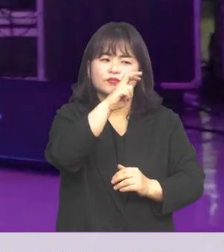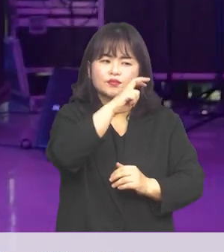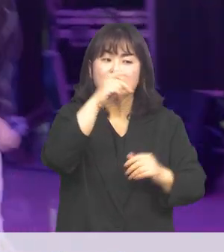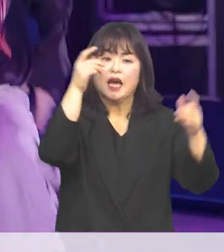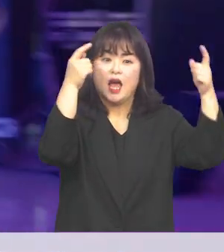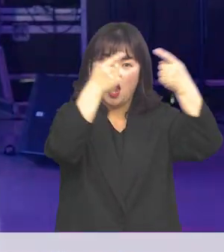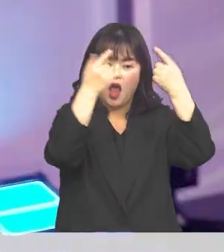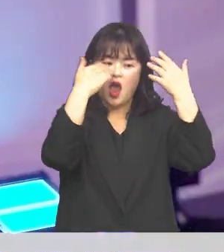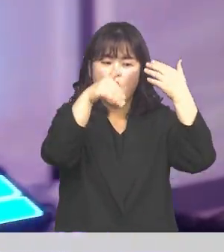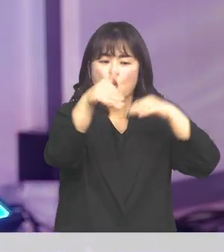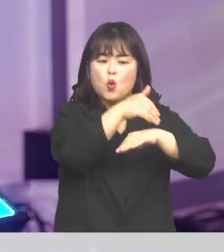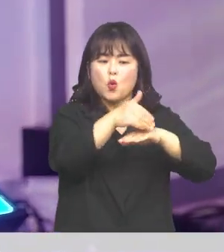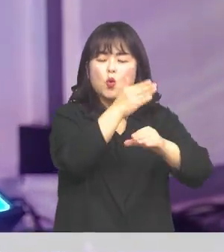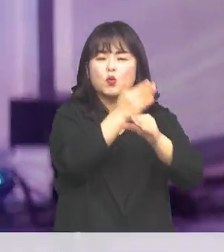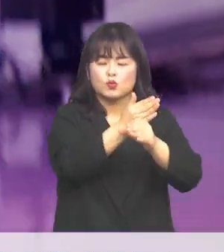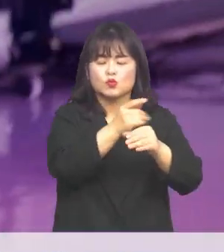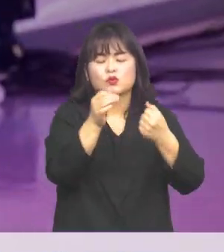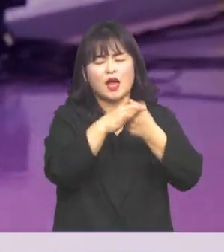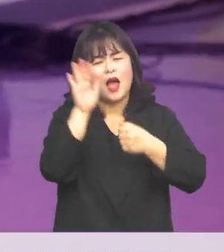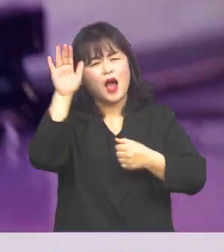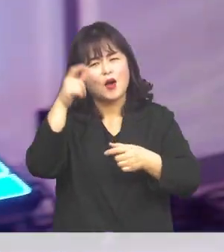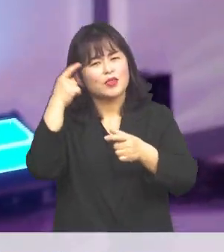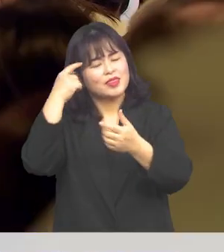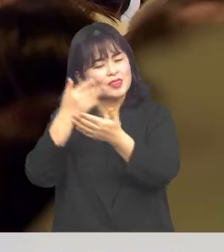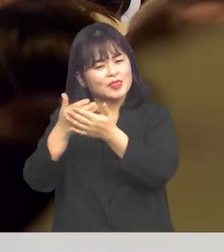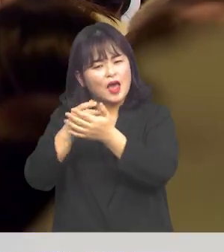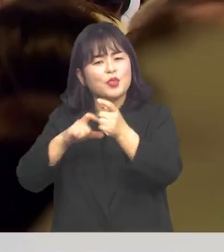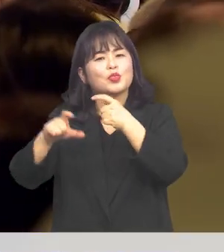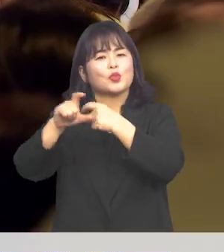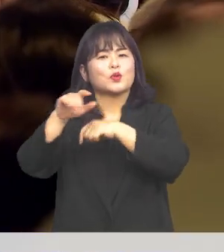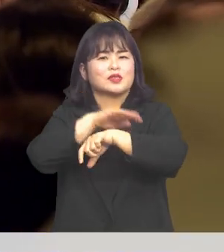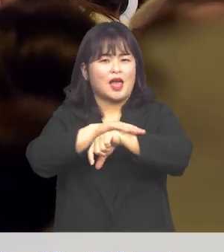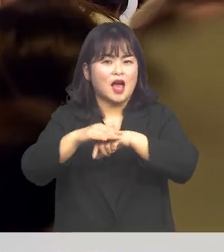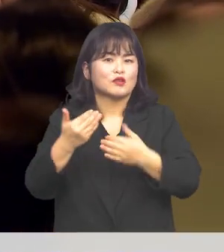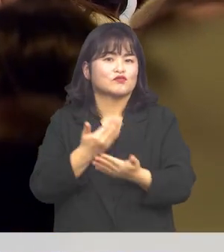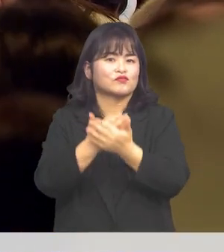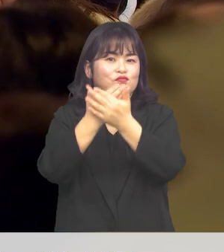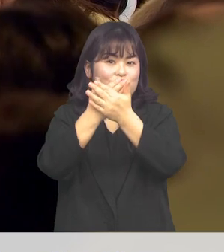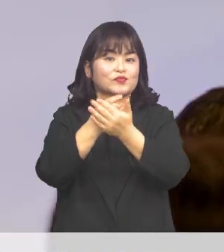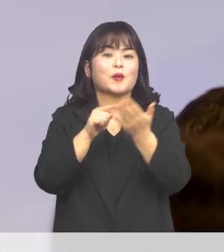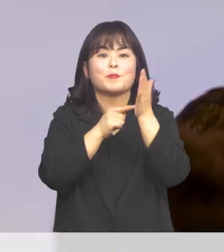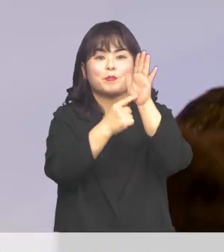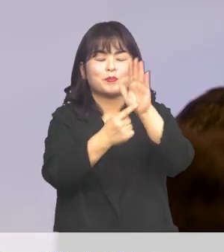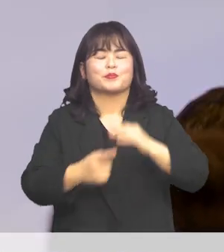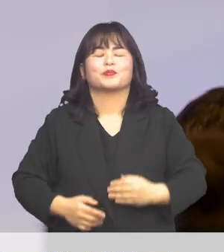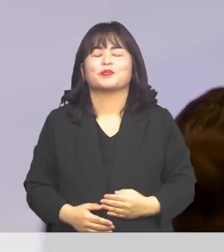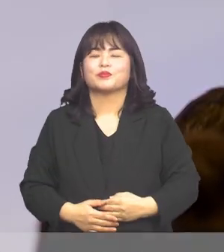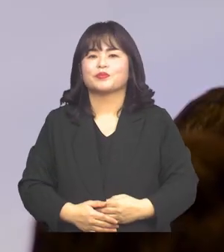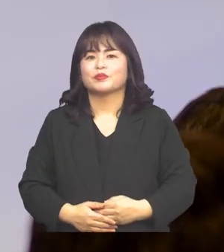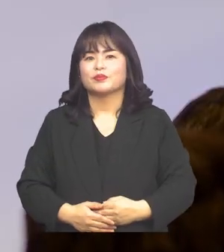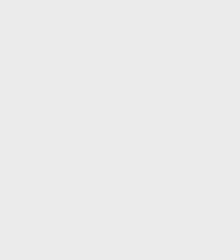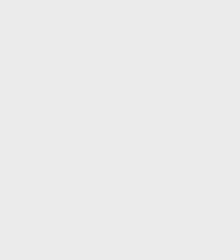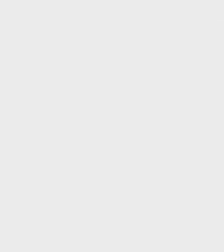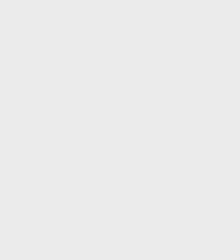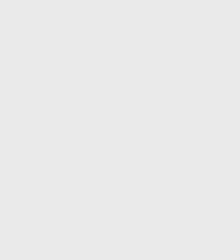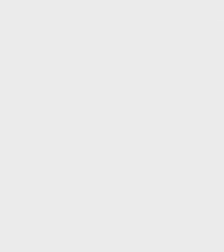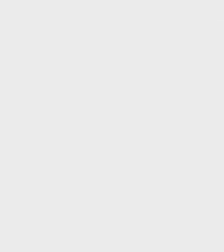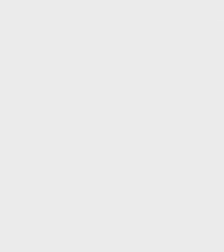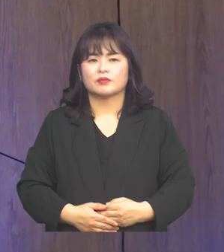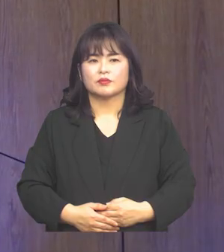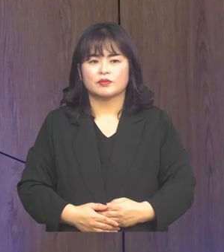대중문화예술 아카데미를 운영하고 있다며 앞으로도 상상력을 발휘해서 더 큰 성장을 하기 바란다고 말했습니다.